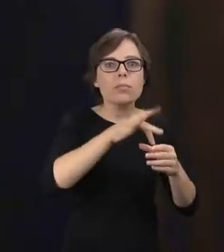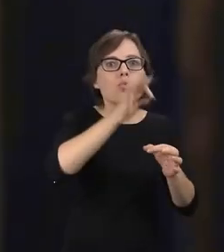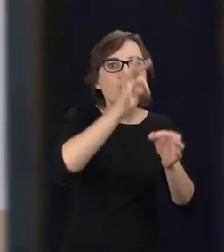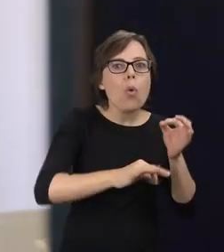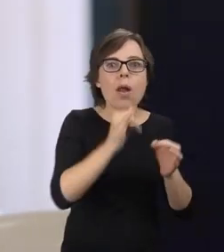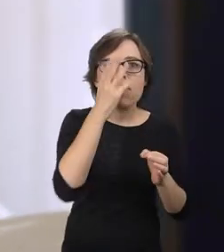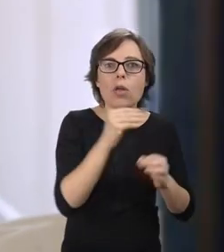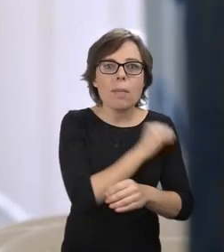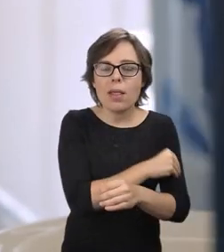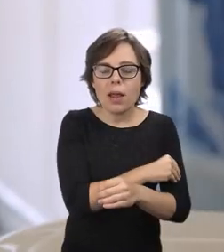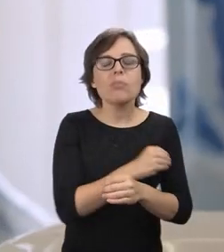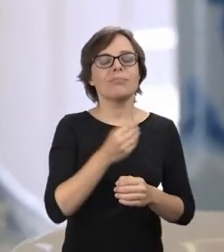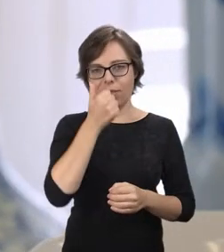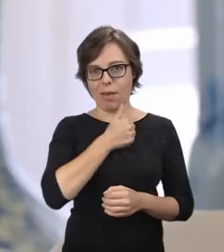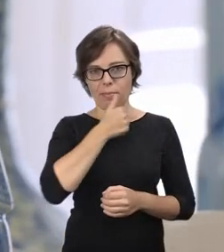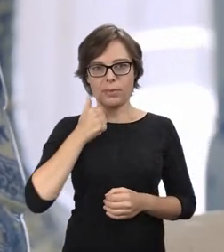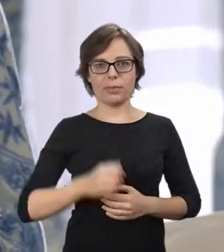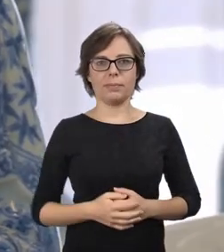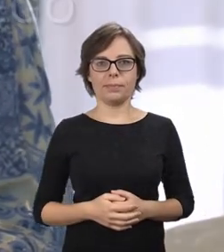tajemnicą pozostawał sam materiał.